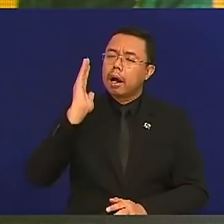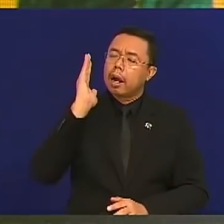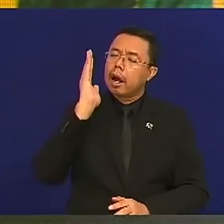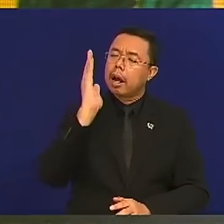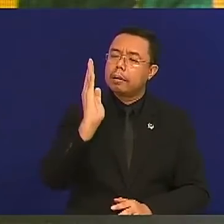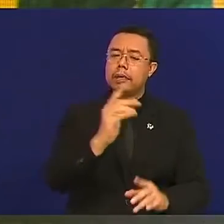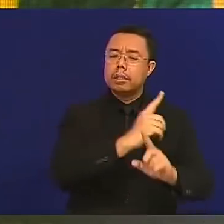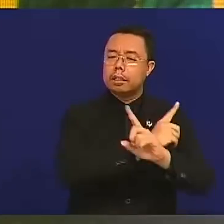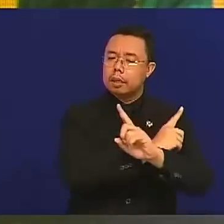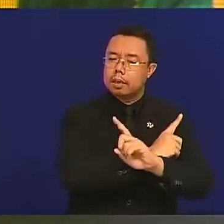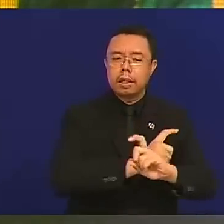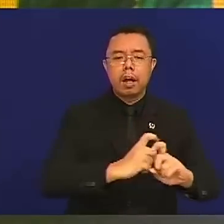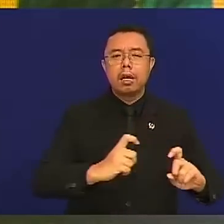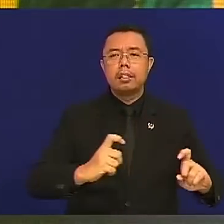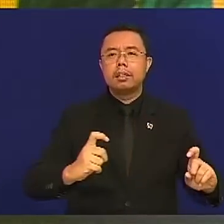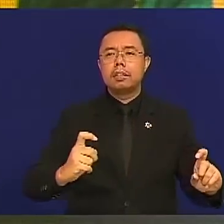akan